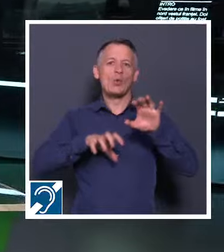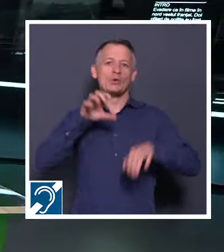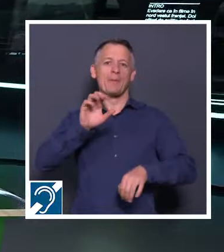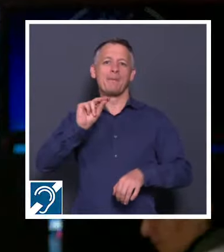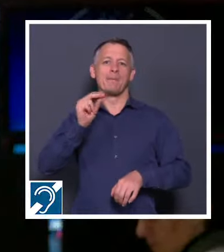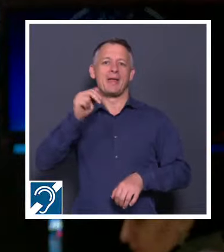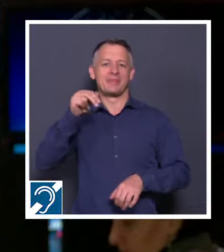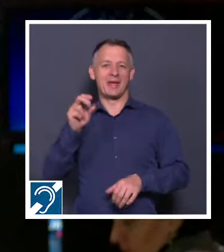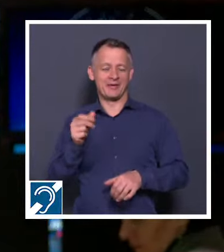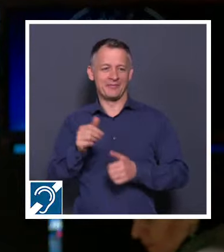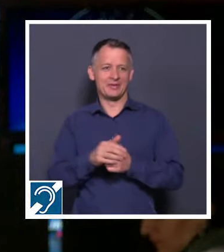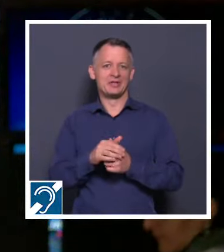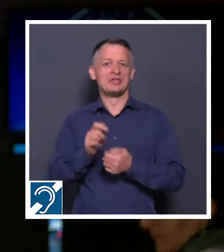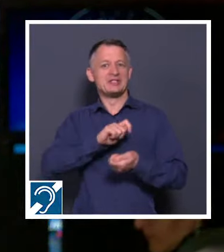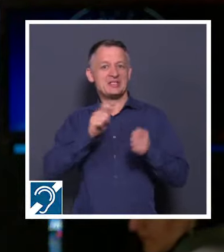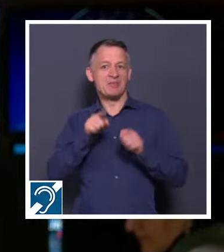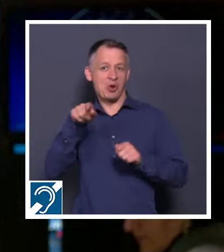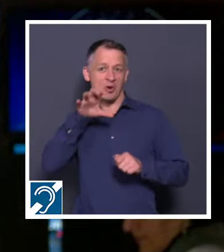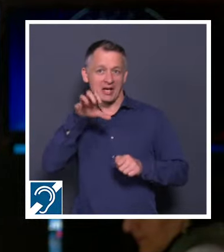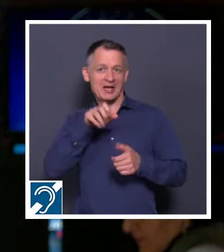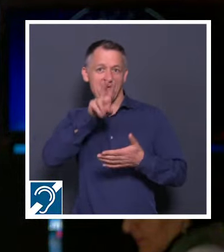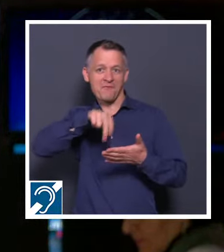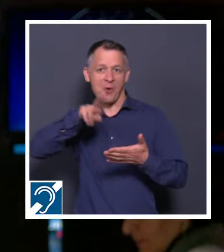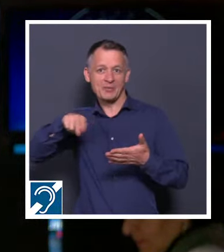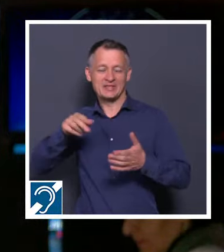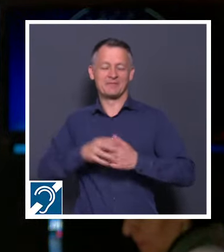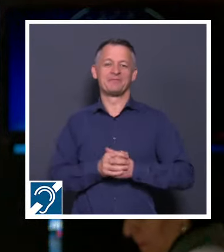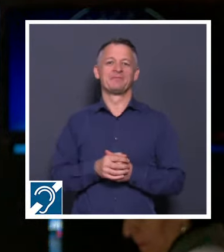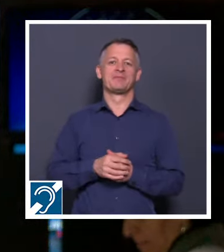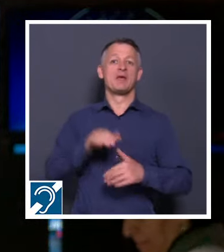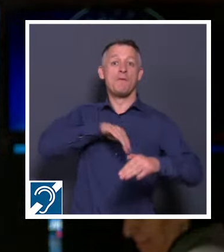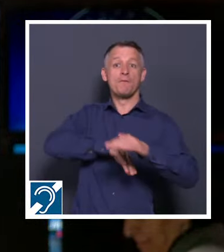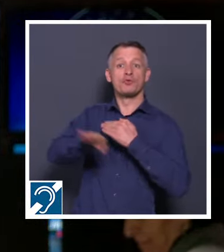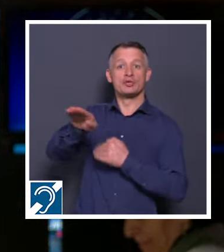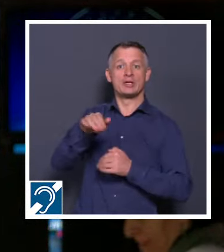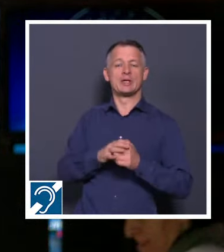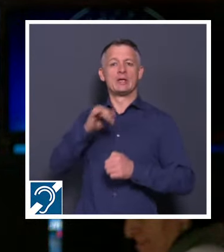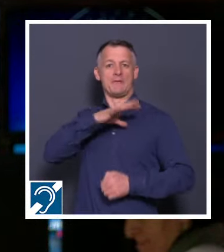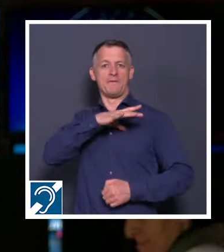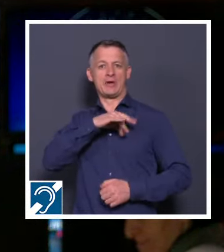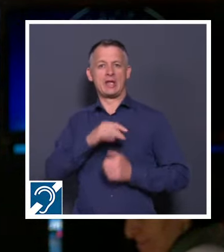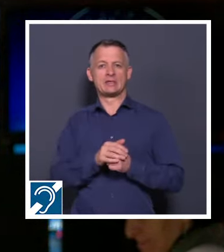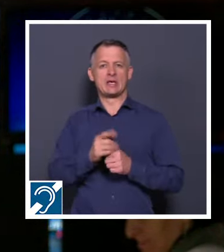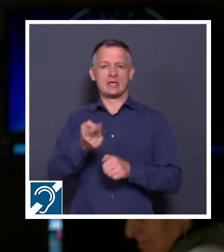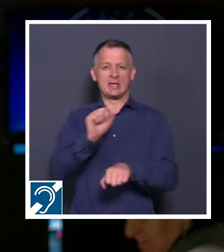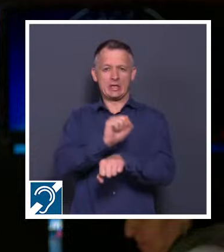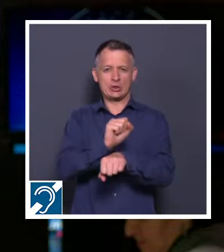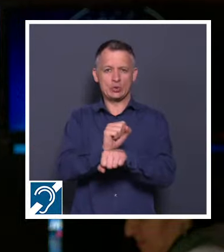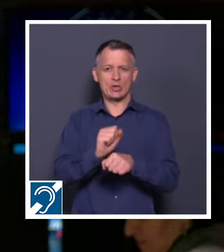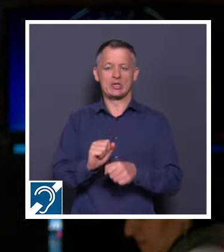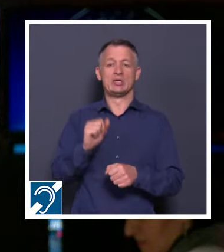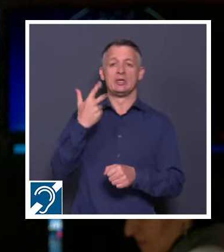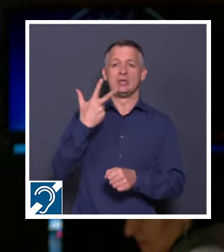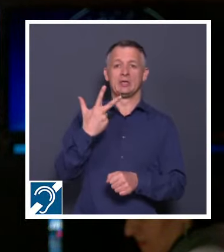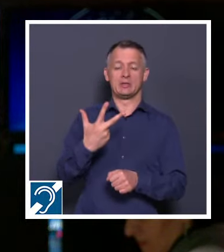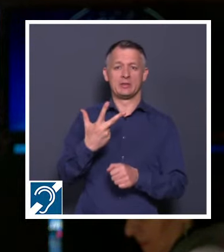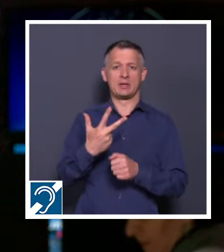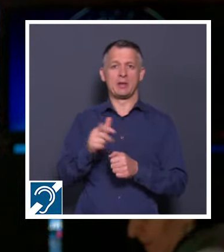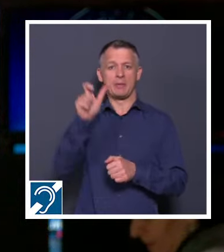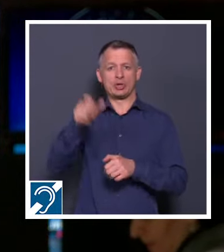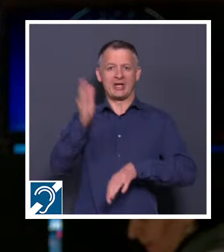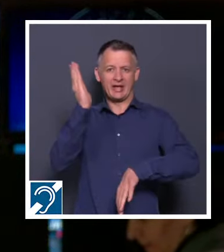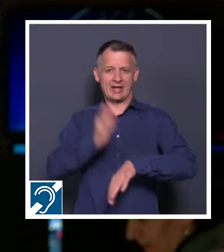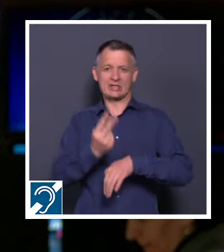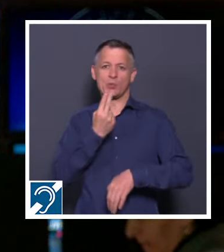Mulțumim! Evadare ca în filme în nord-vestul Franței, doi ofițeri de poliție au fost uciși și alți trei răniți în urma unui atac